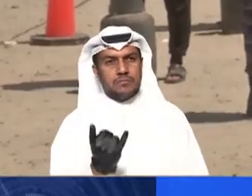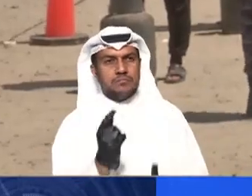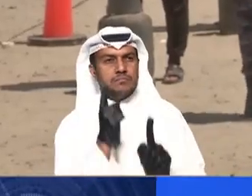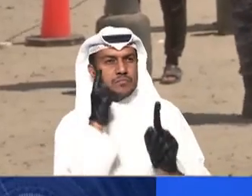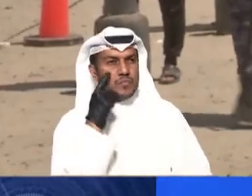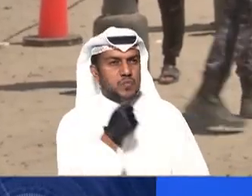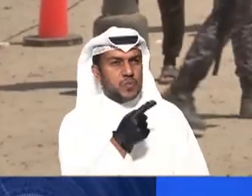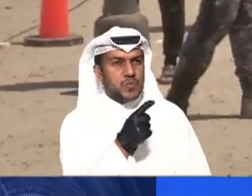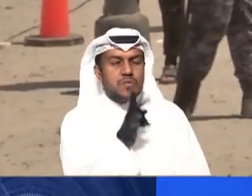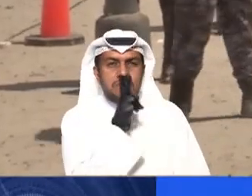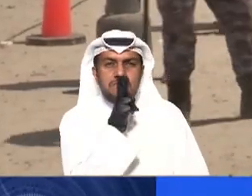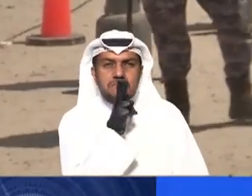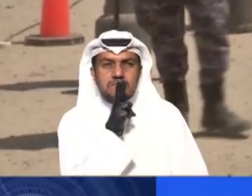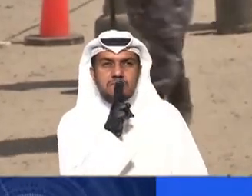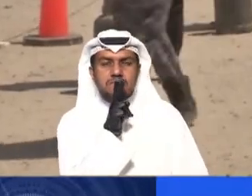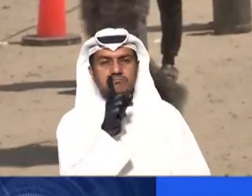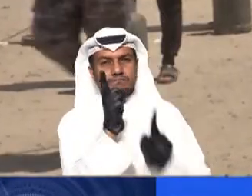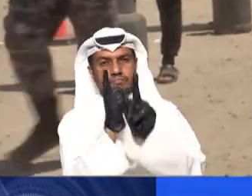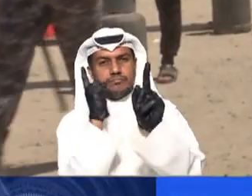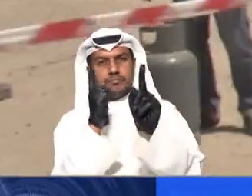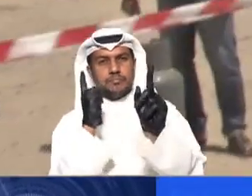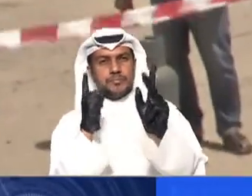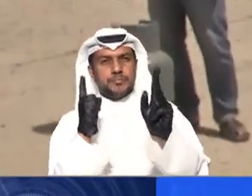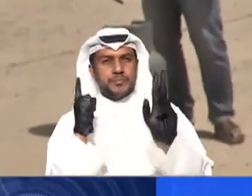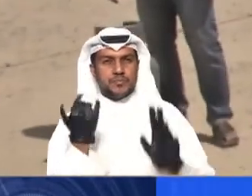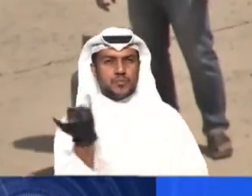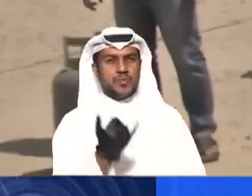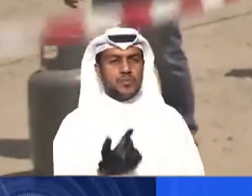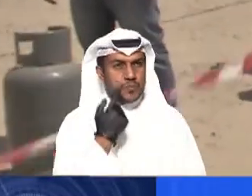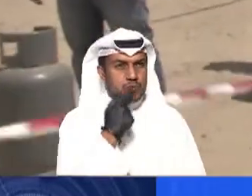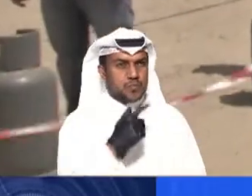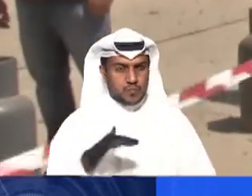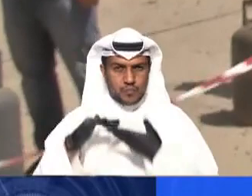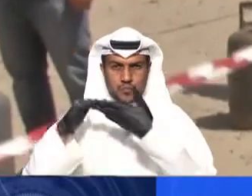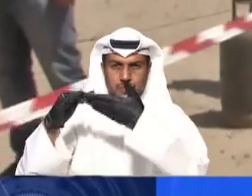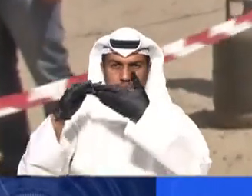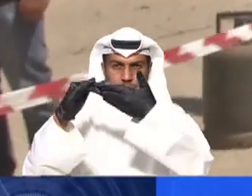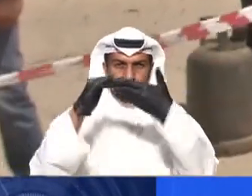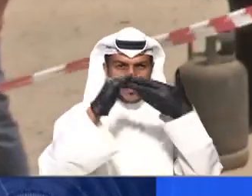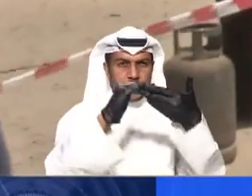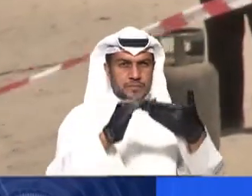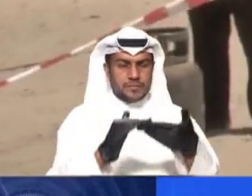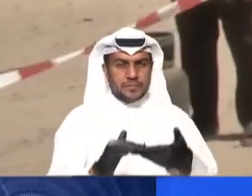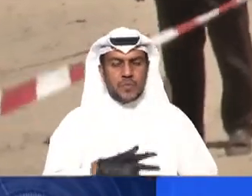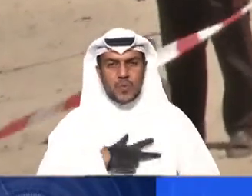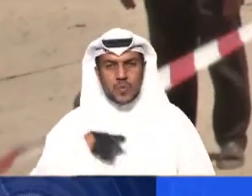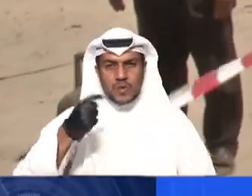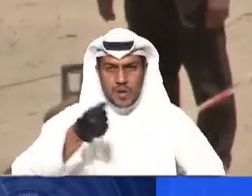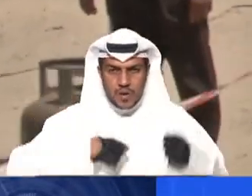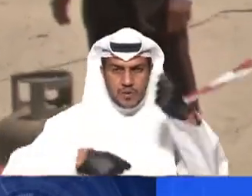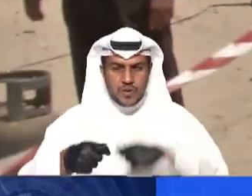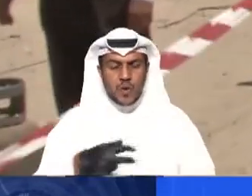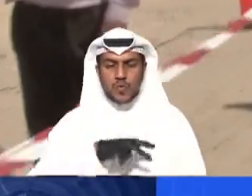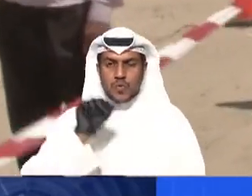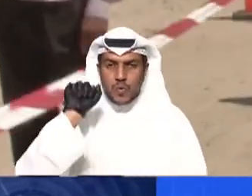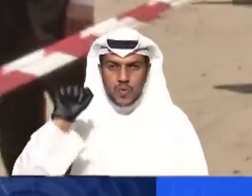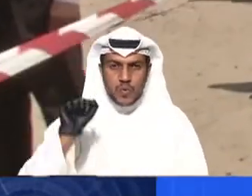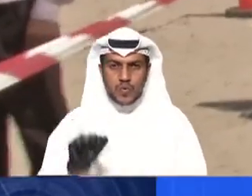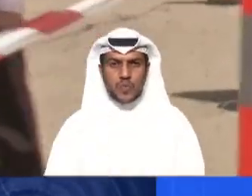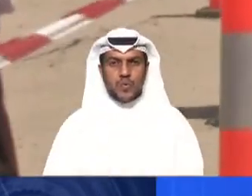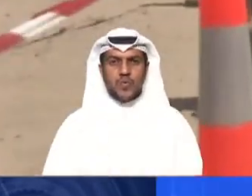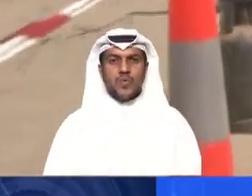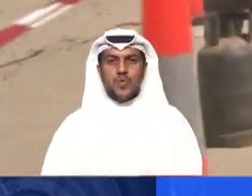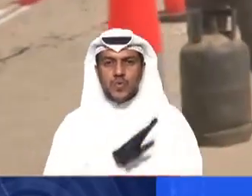الإدارة العامة للدفاع المدني بالتعاون مع الجهات الحكومية المختلفة من وزارة التجارة والشؤون والقوات